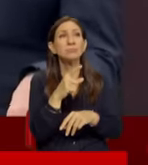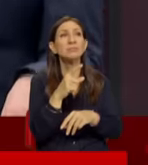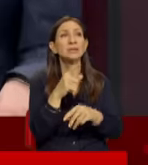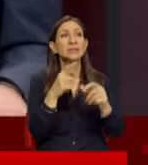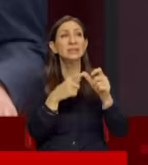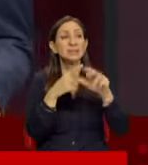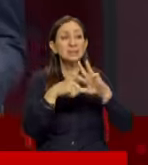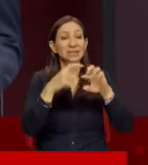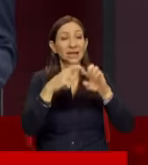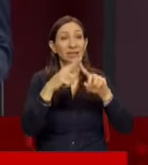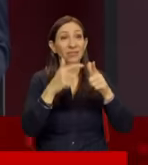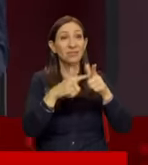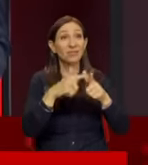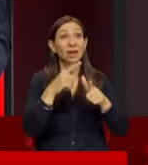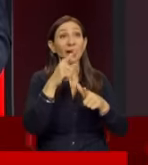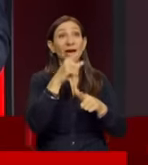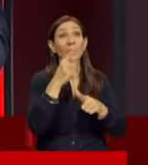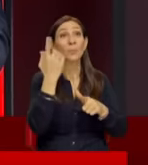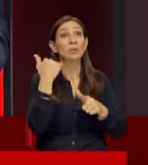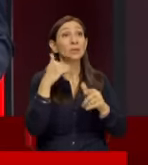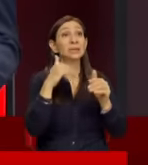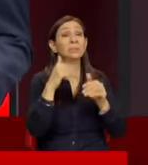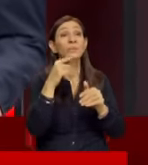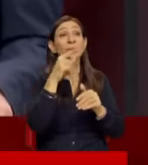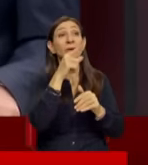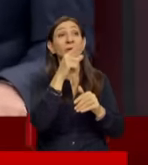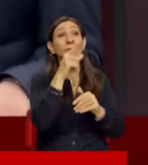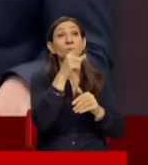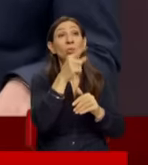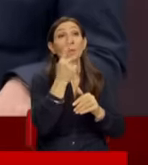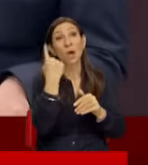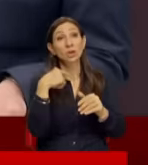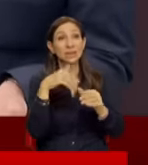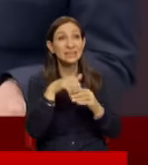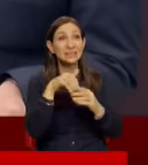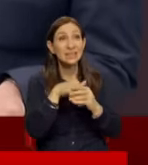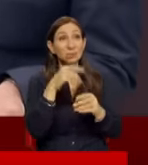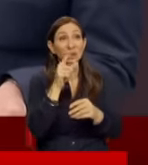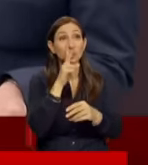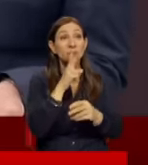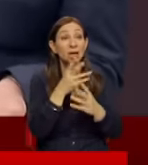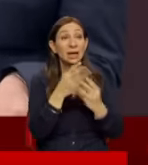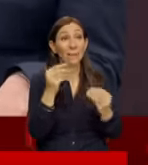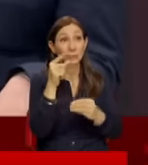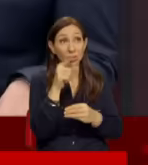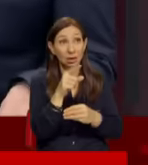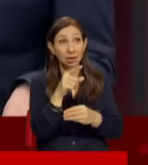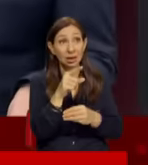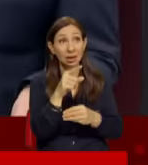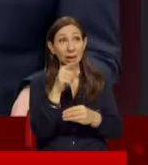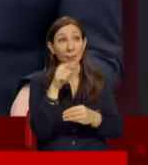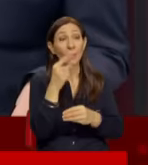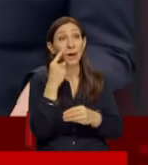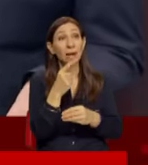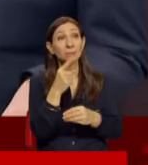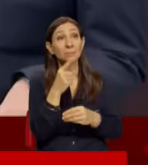Mesela Sertif Gökçe bir önceki seçimi yapamamış yani. Sertif Gökçe bir önceki seçimi 1200 oyla kaybetmişti.